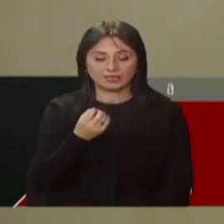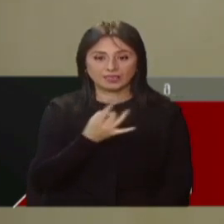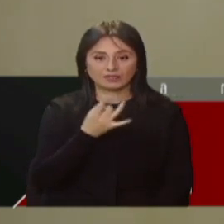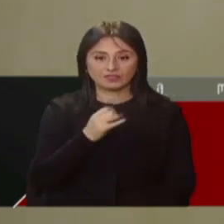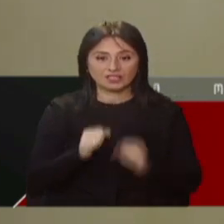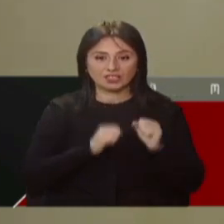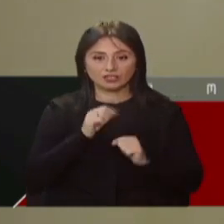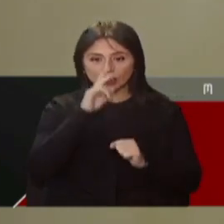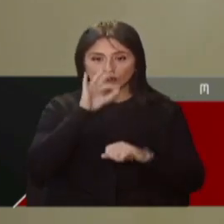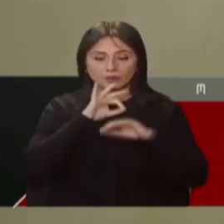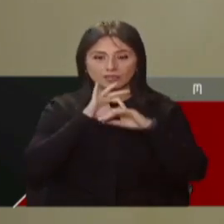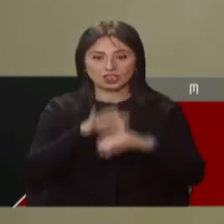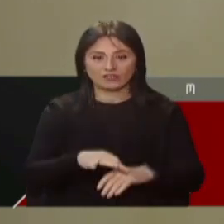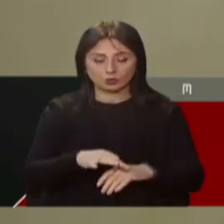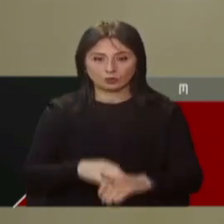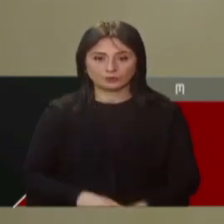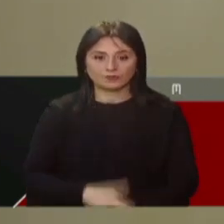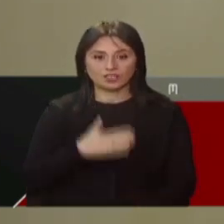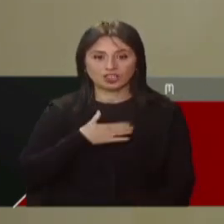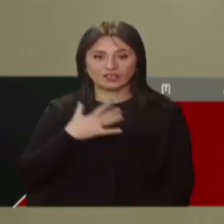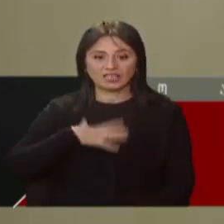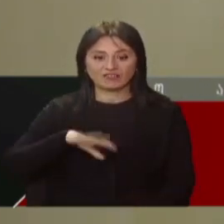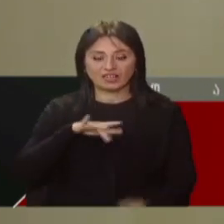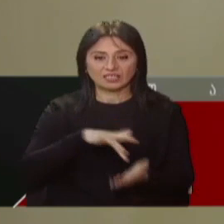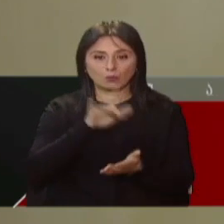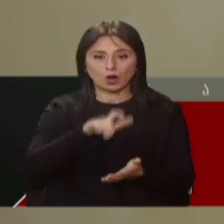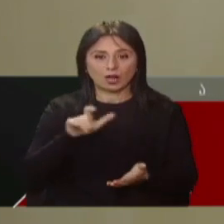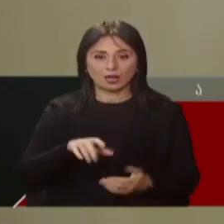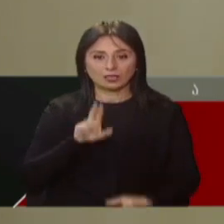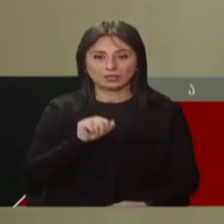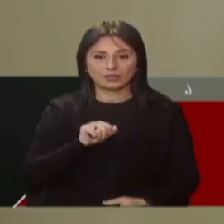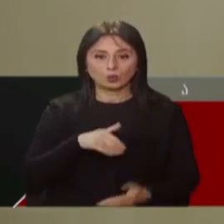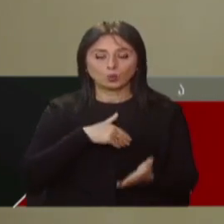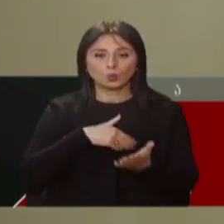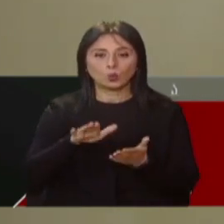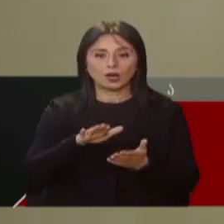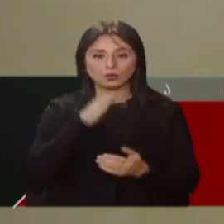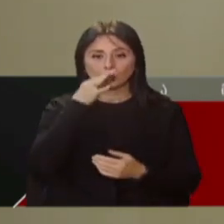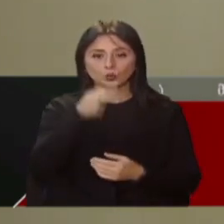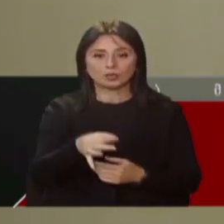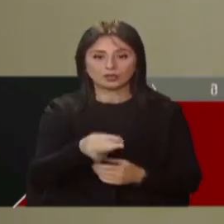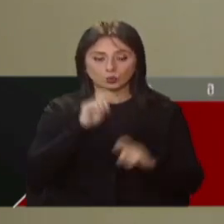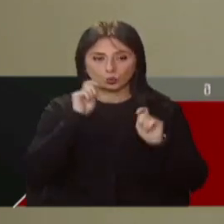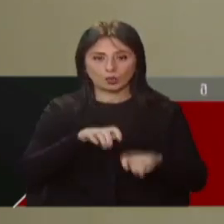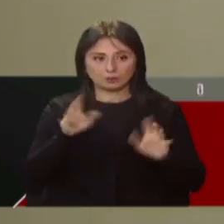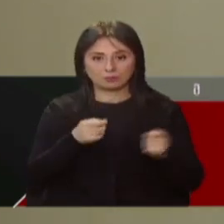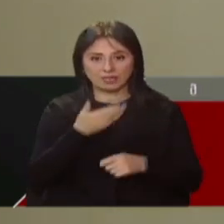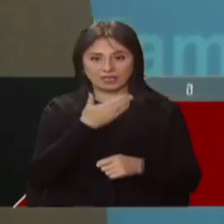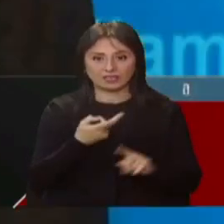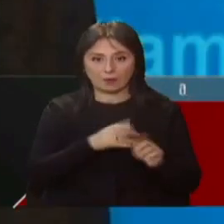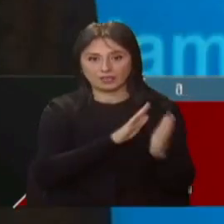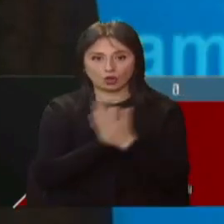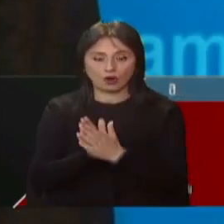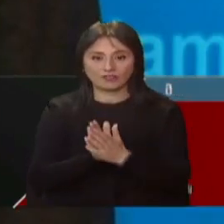კიდევ ერთხელ ცდილობენ შეცდომაში შეიყვანონ ჩვენი ქვეყნის მოქალაქეები და უარი უთხრან Ucrainis prezident sam